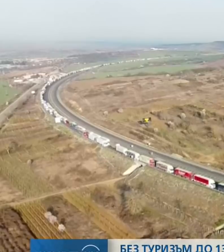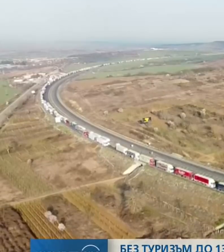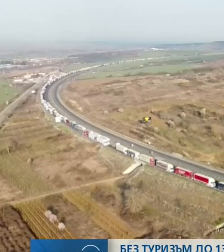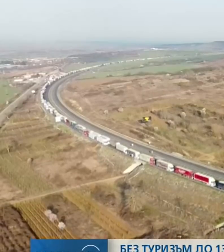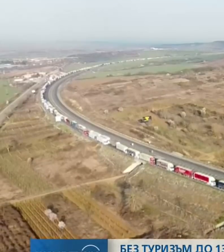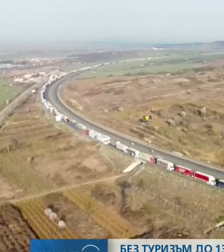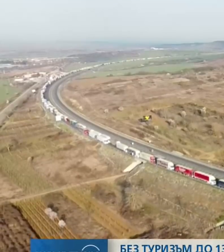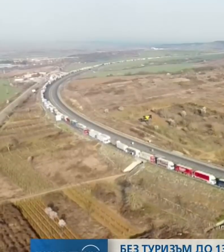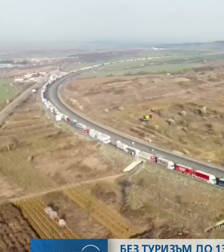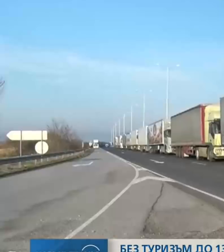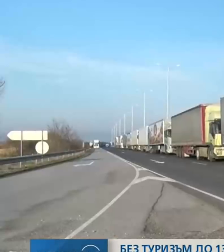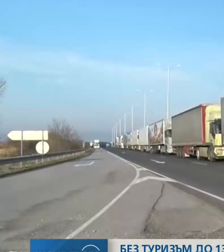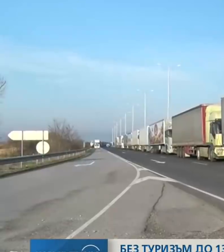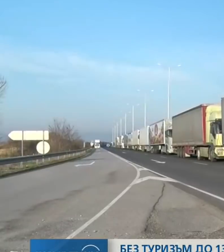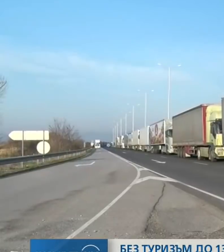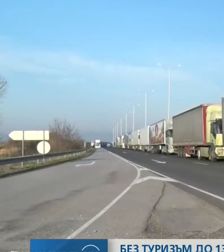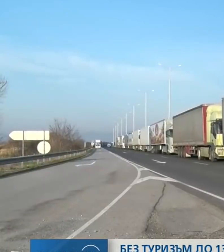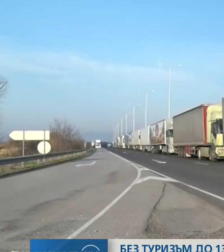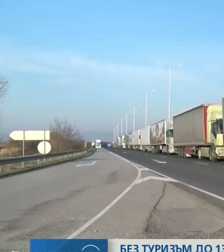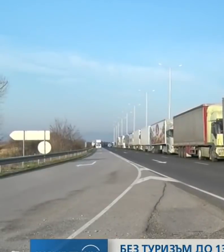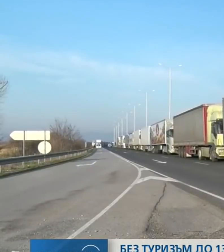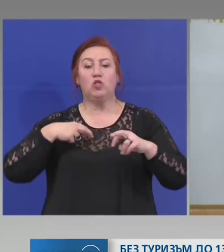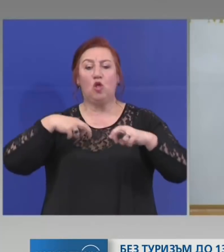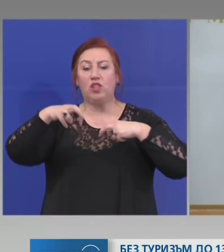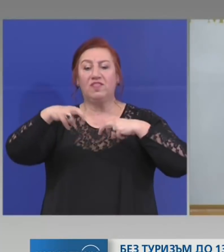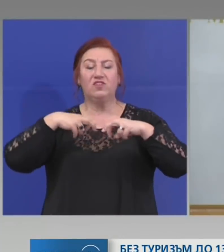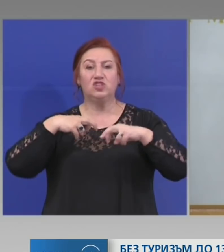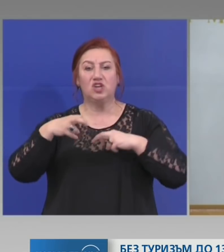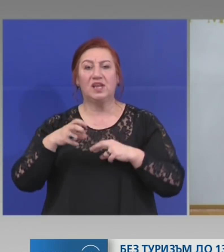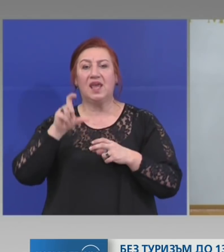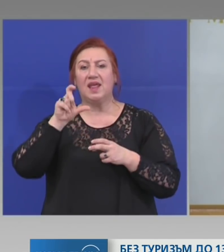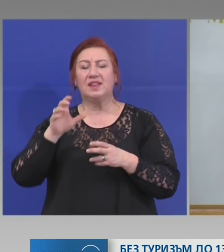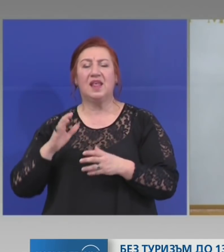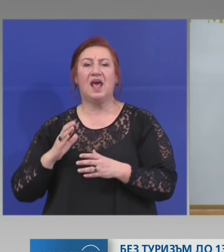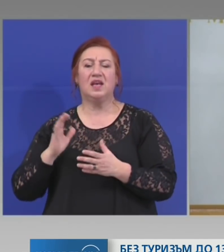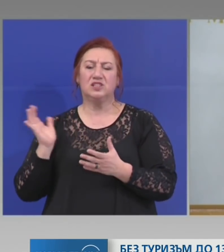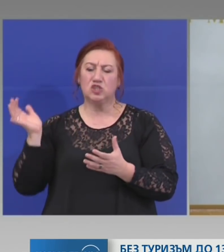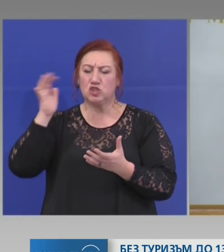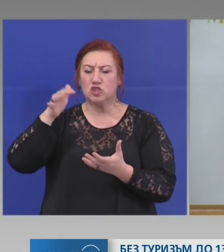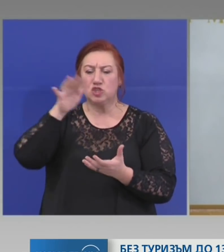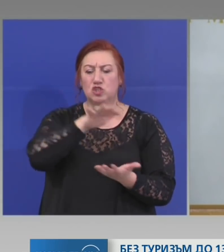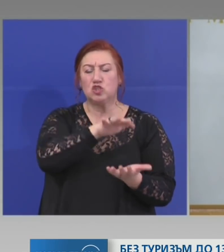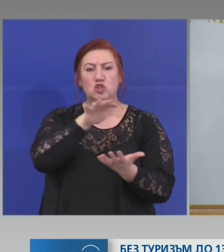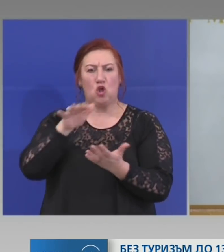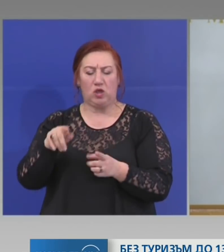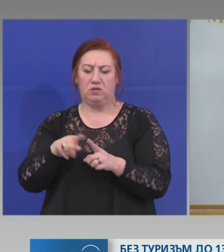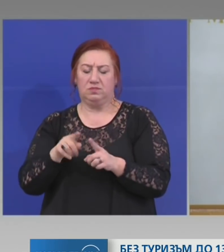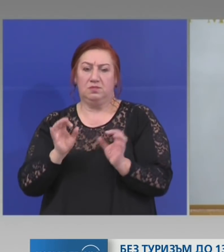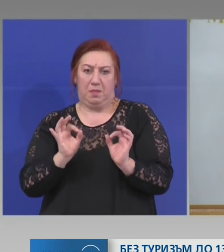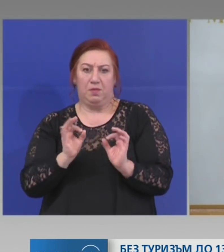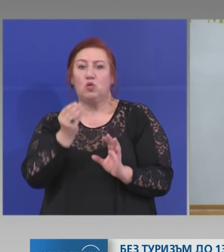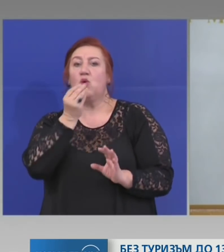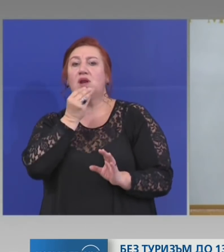именно свободното придвижване на стоки, въпреки корона кризата. Има освен жизненно важни стоки, като хранителни продукти,